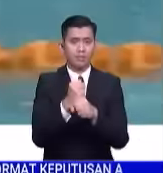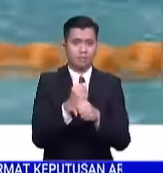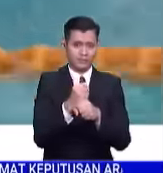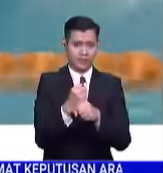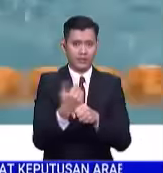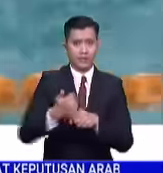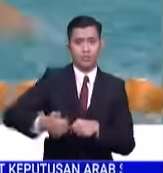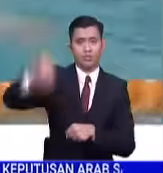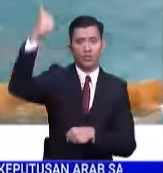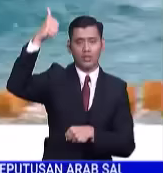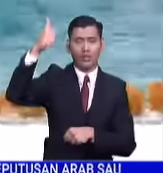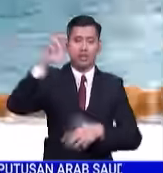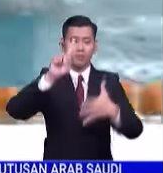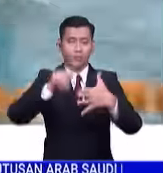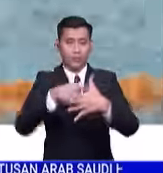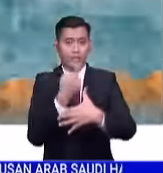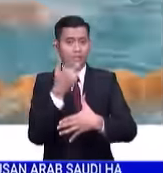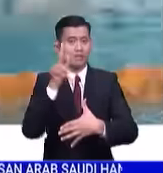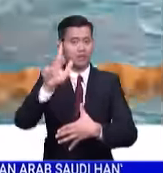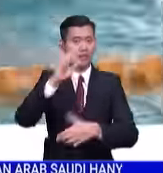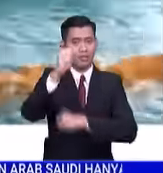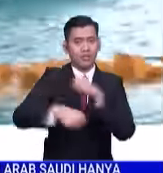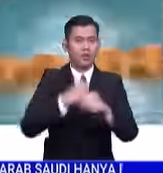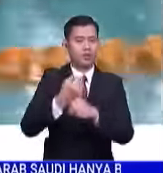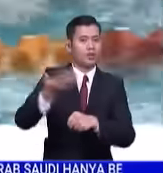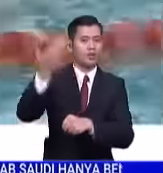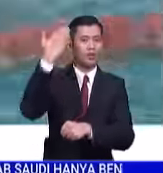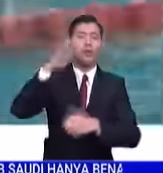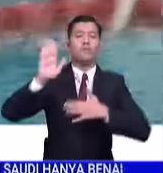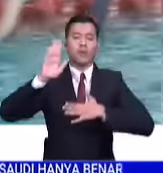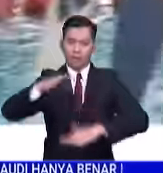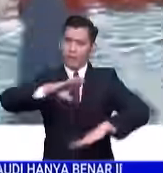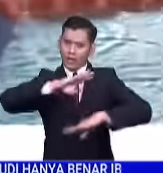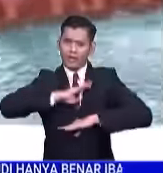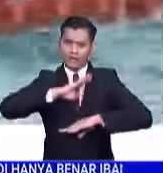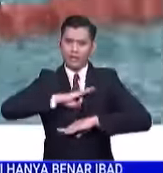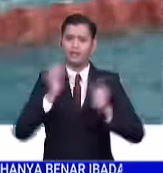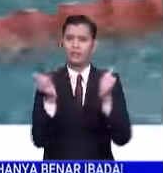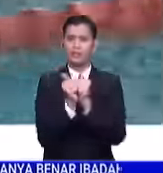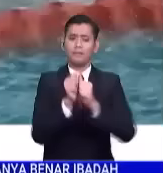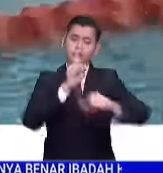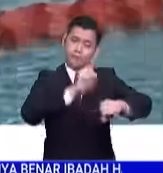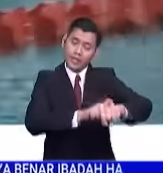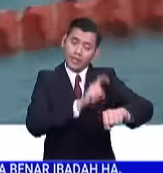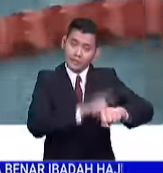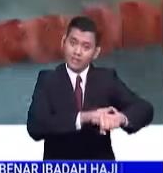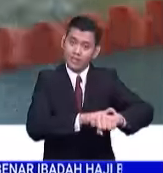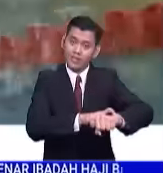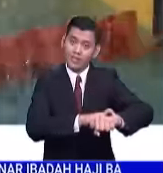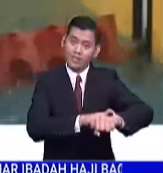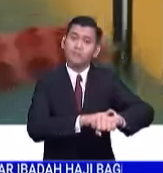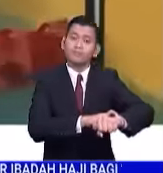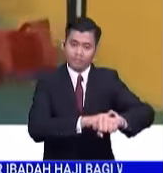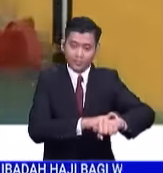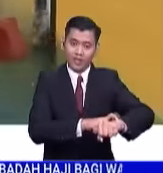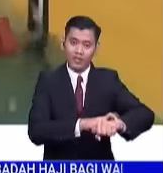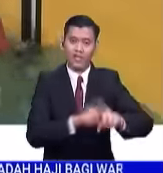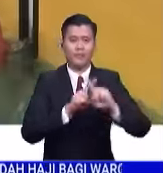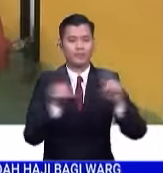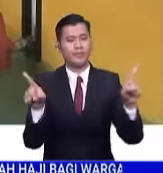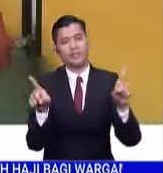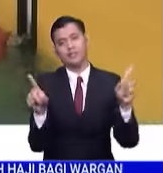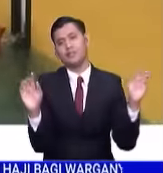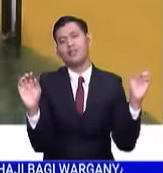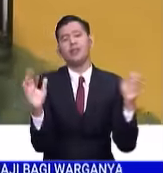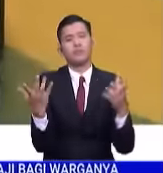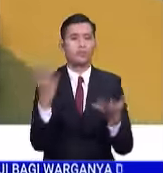umur kebangsaan pada bulan Mac tahun lalu mengakui dia berpuas hati dengan catatan masanya meskipun tiada jaminan dia mendapat tempat